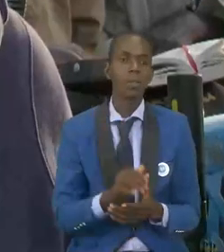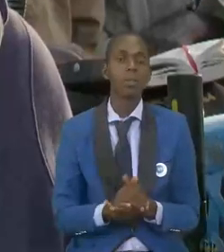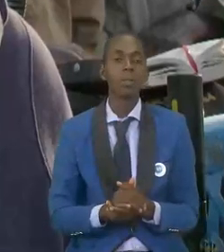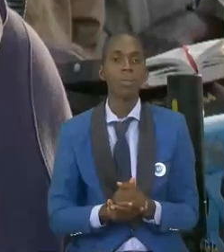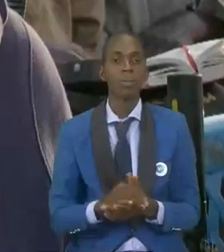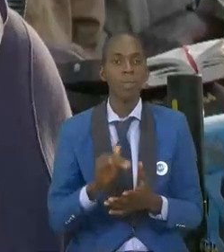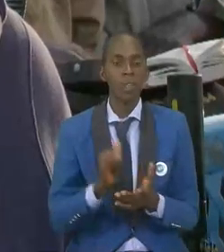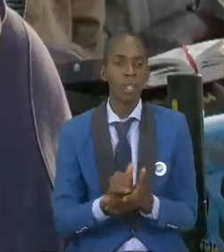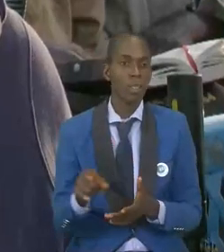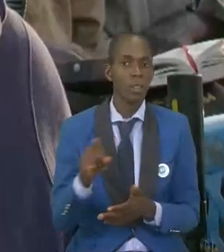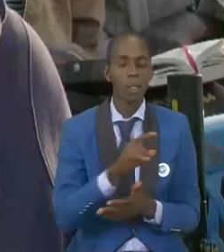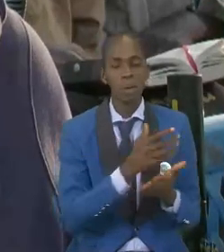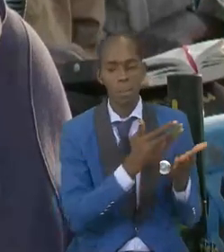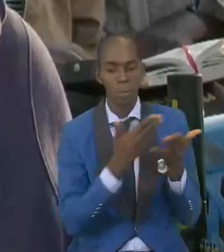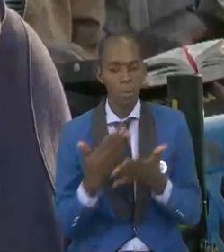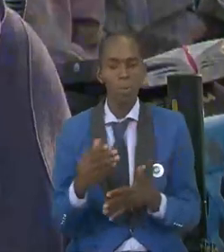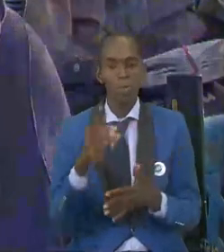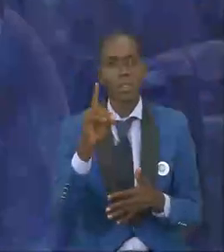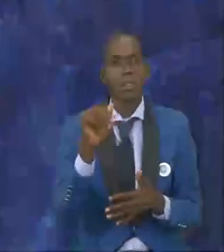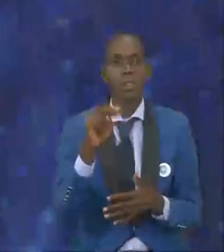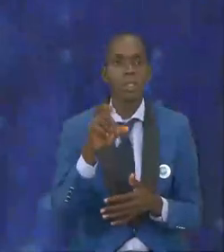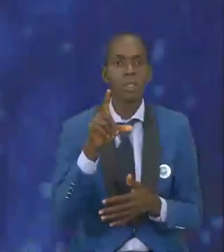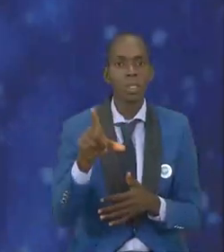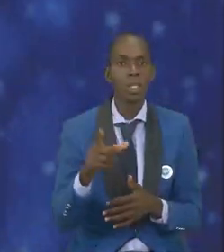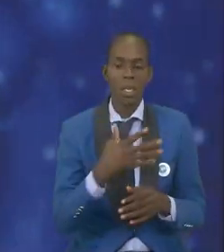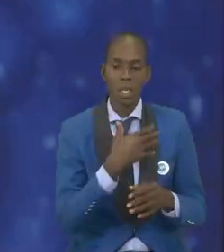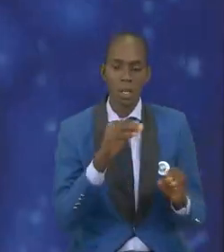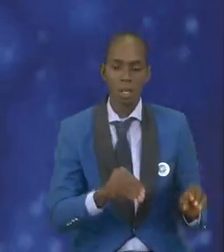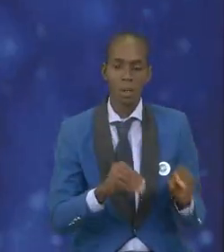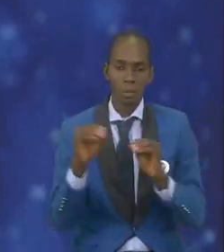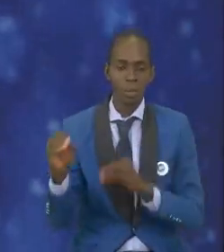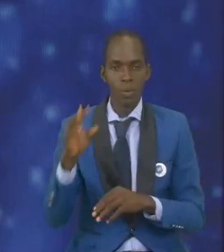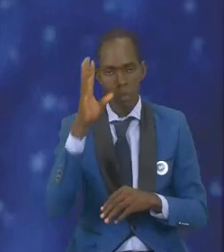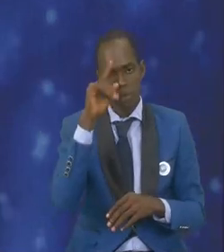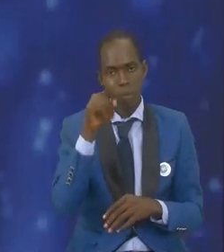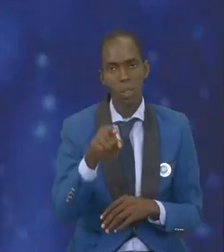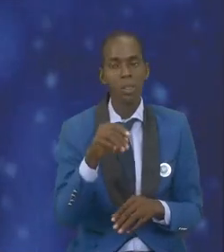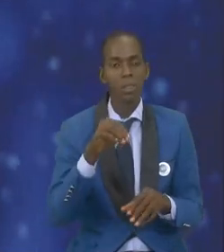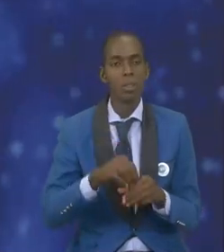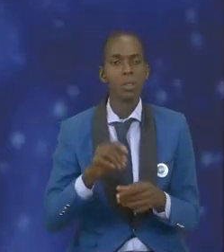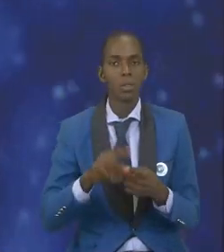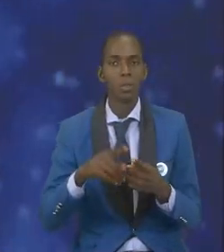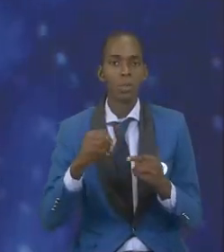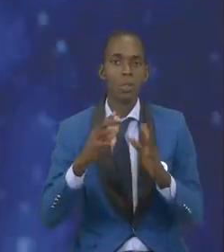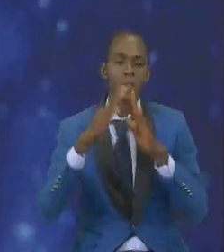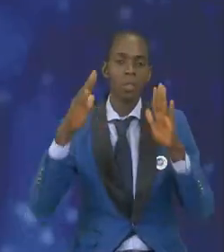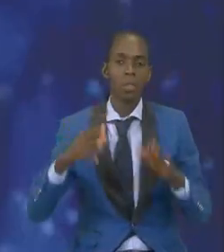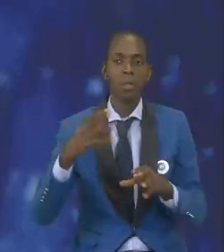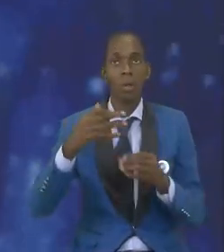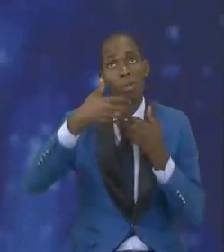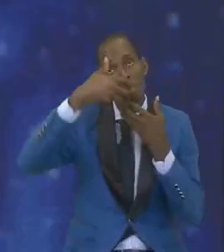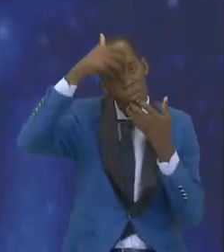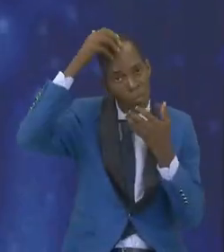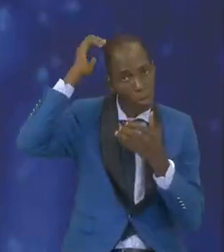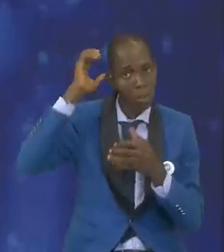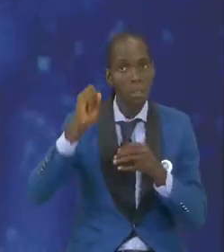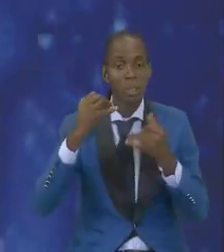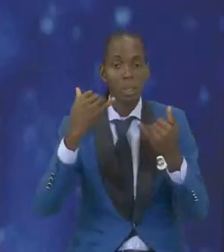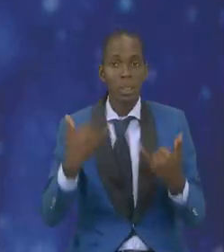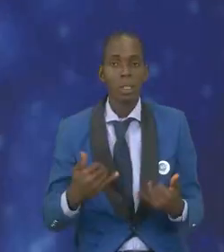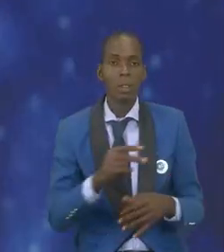qu'on amena Daniel et quand le jeta dans la fosse au